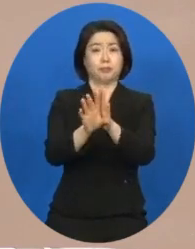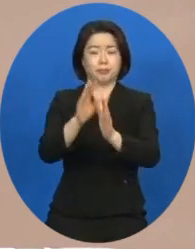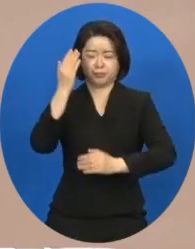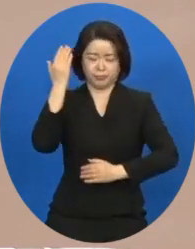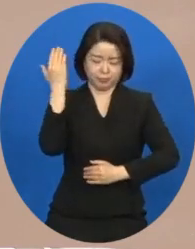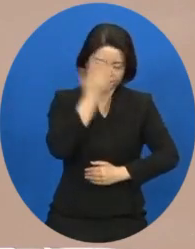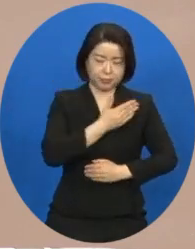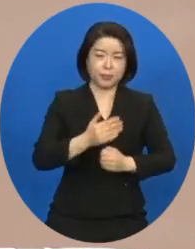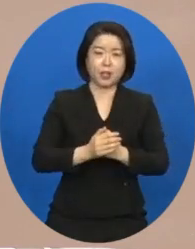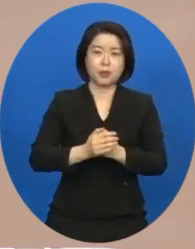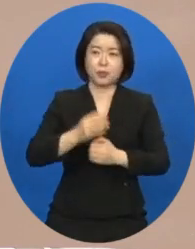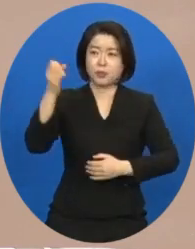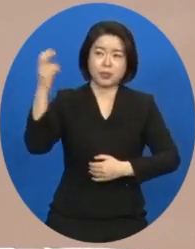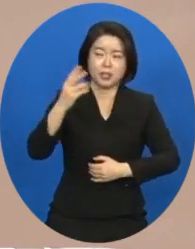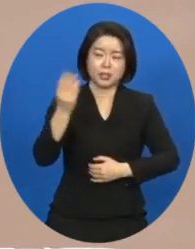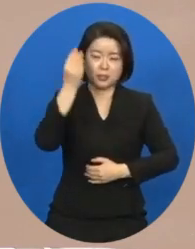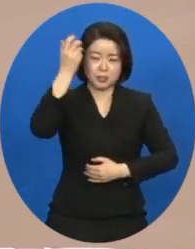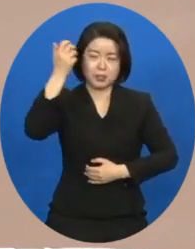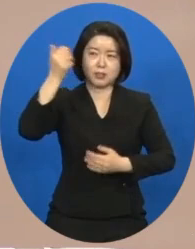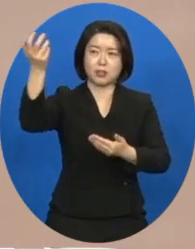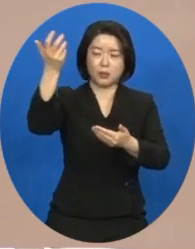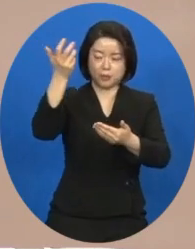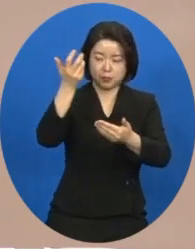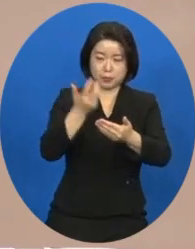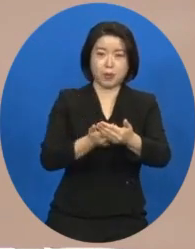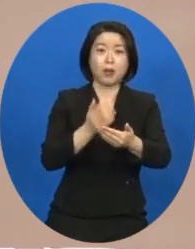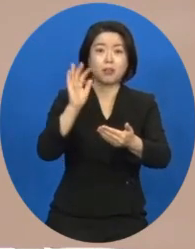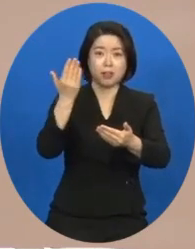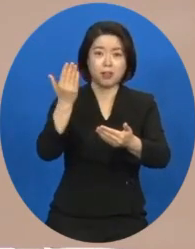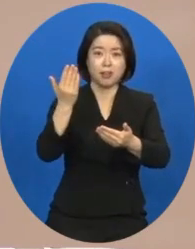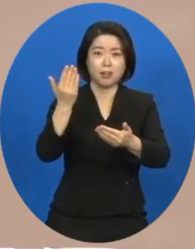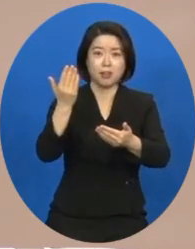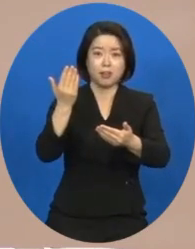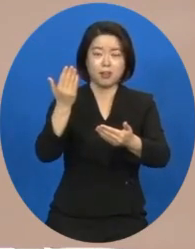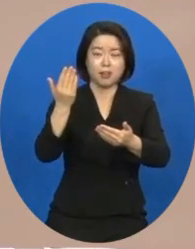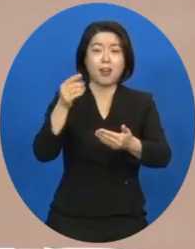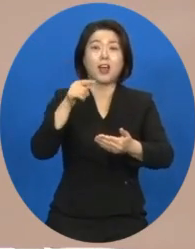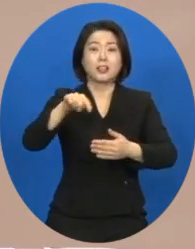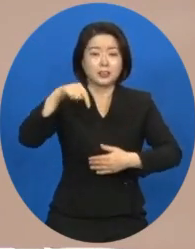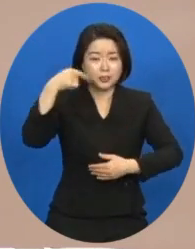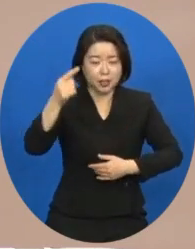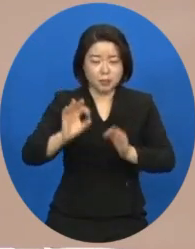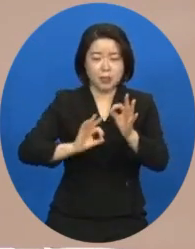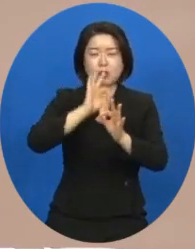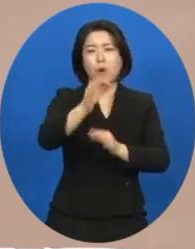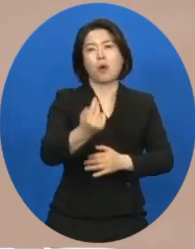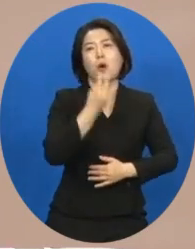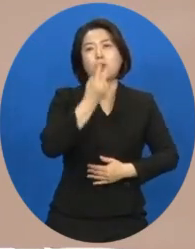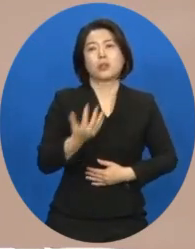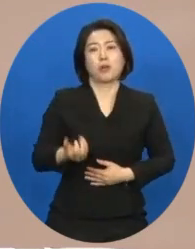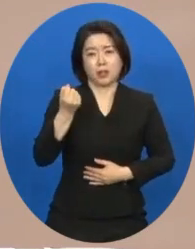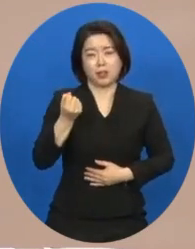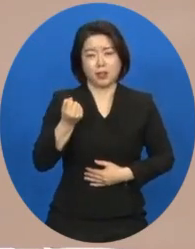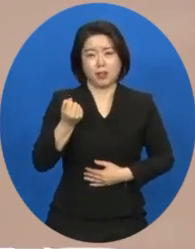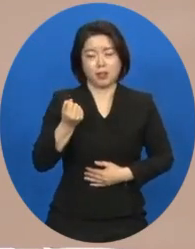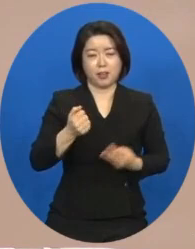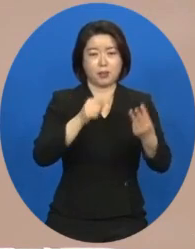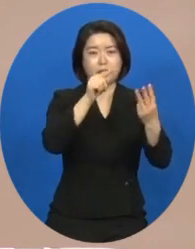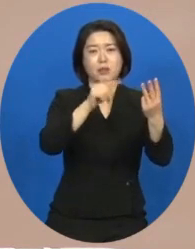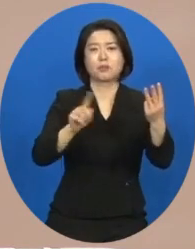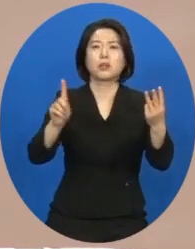다시 성령이 임하십니다. 그래서 그가 영생을 얻게 돼요. 그게 15절